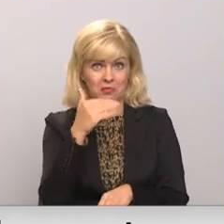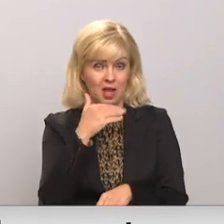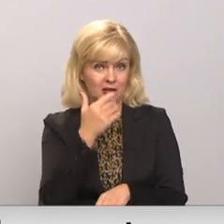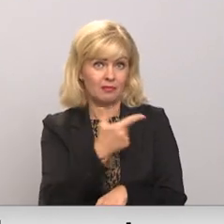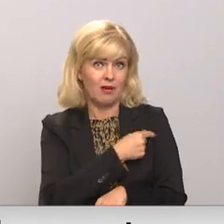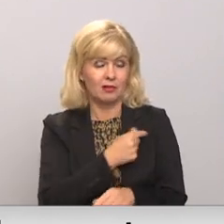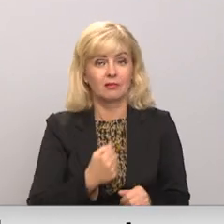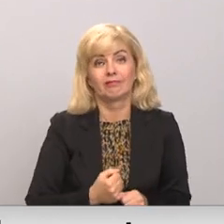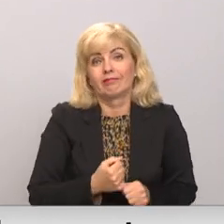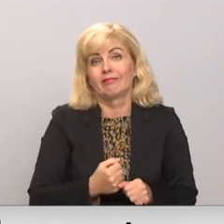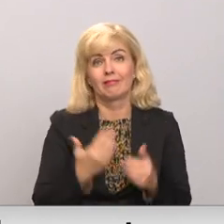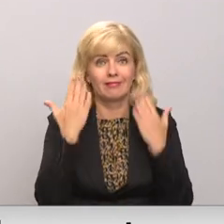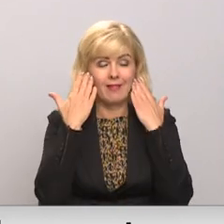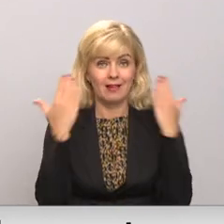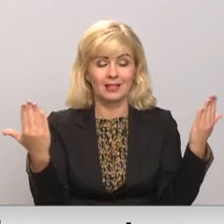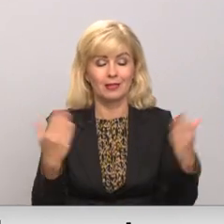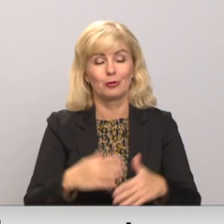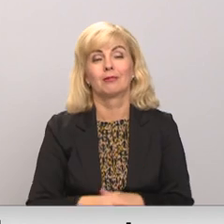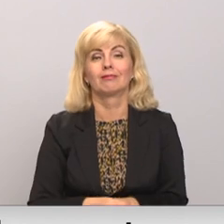vakcinēties? Nezinu.